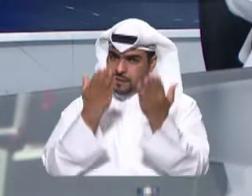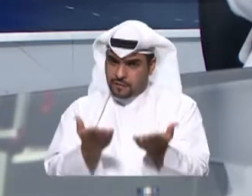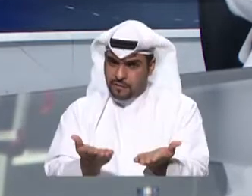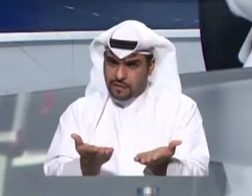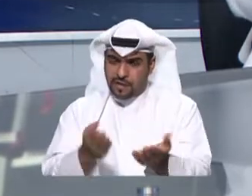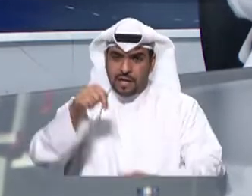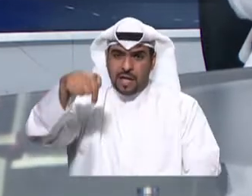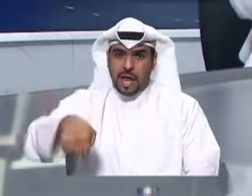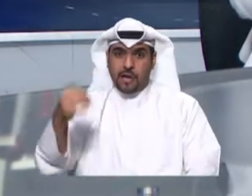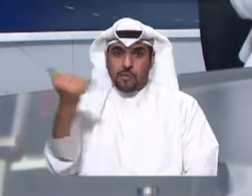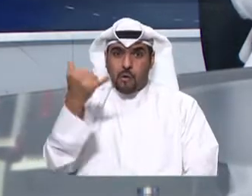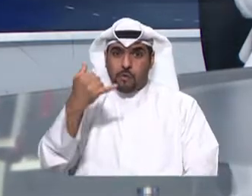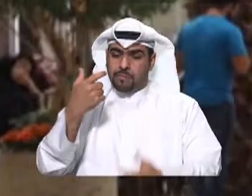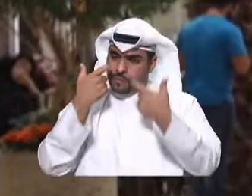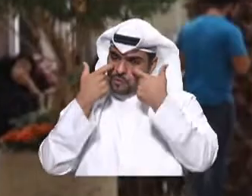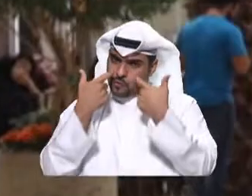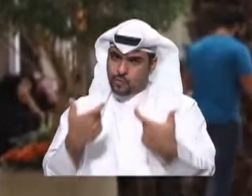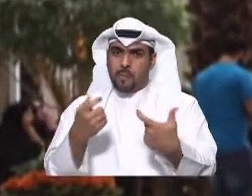على صحة الأفراد.